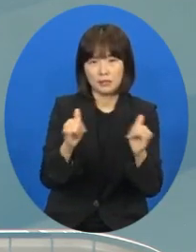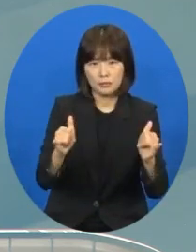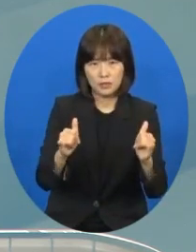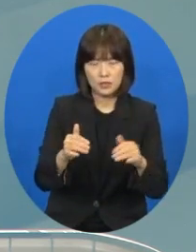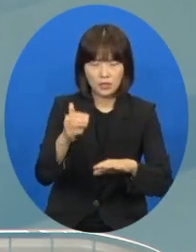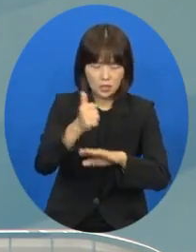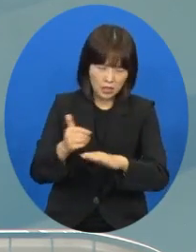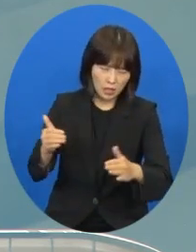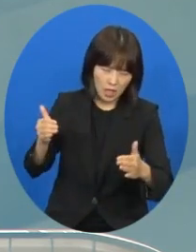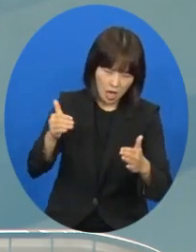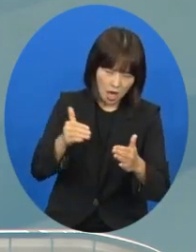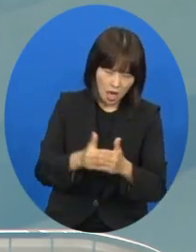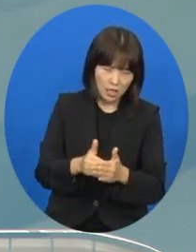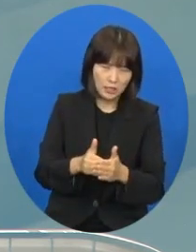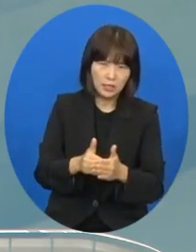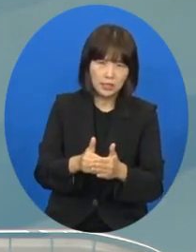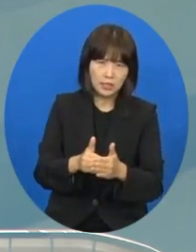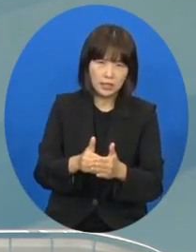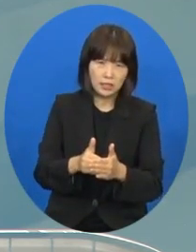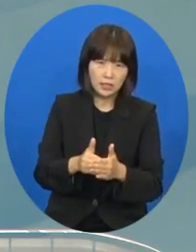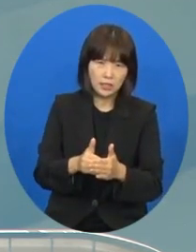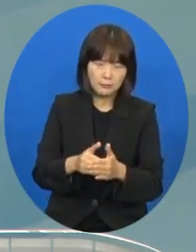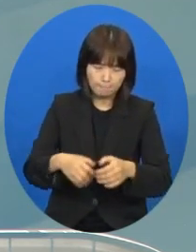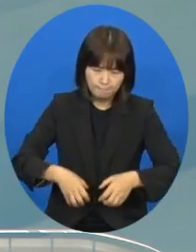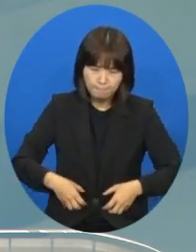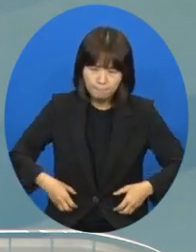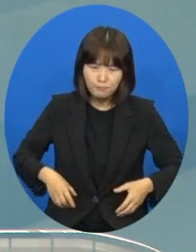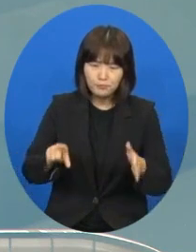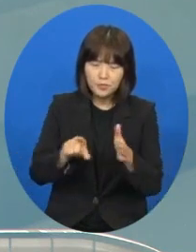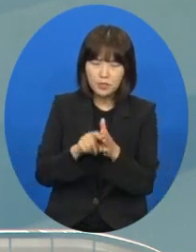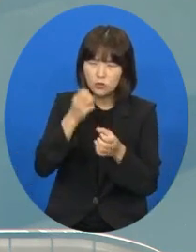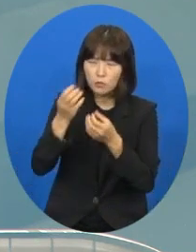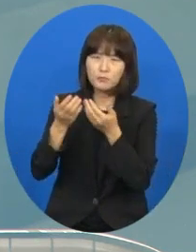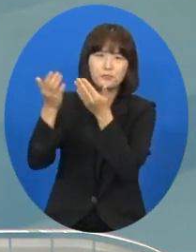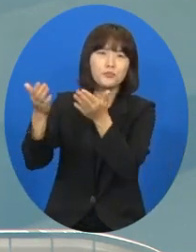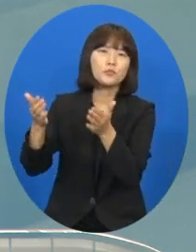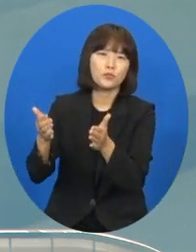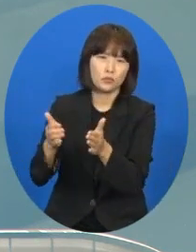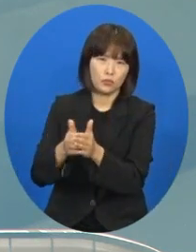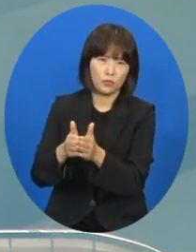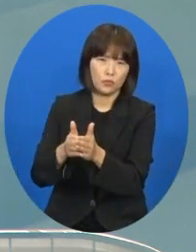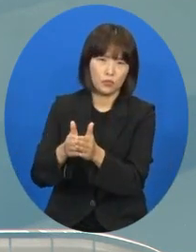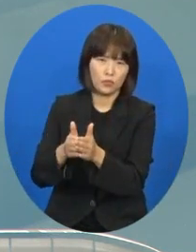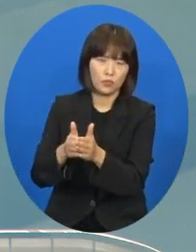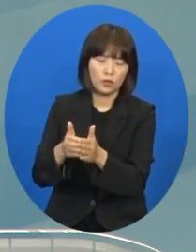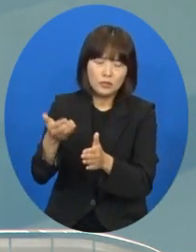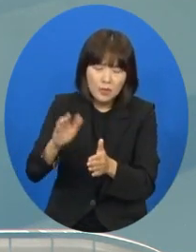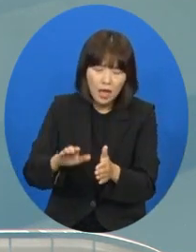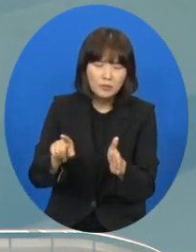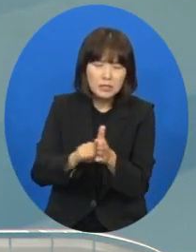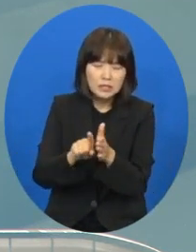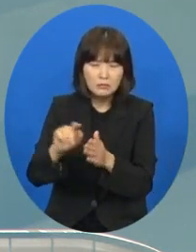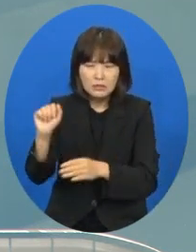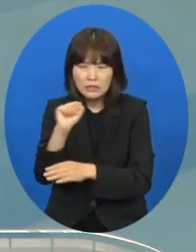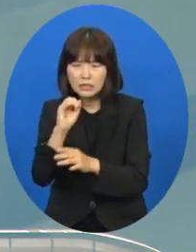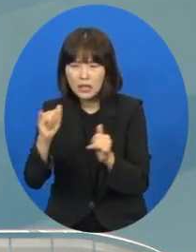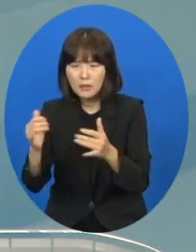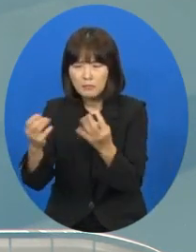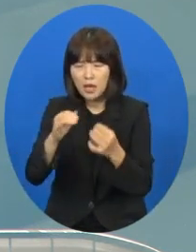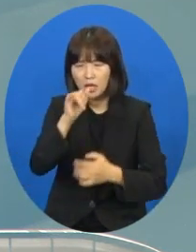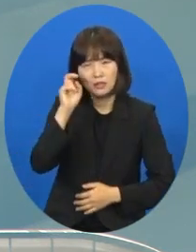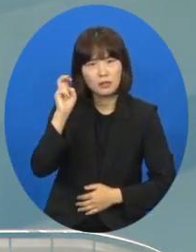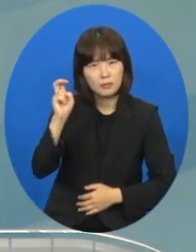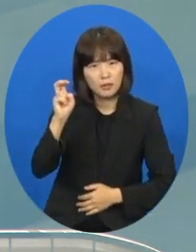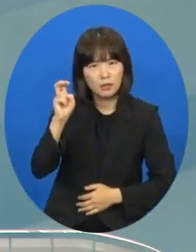끝까지 담대한 믿음의 고백을 했겠습니까? 아마 흔들리는 사람도 많았을 거예요. 주저하는